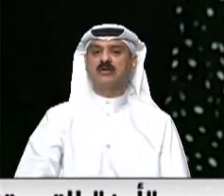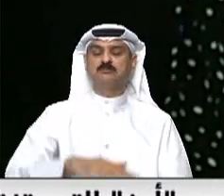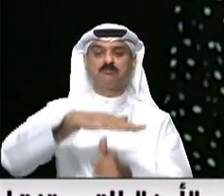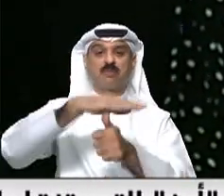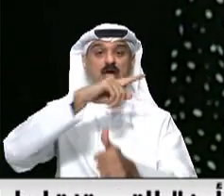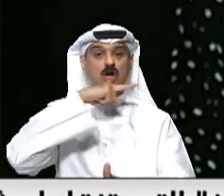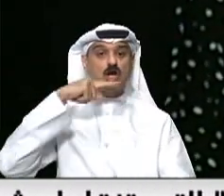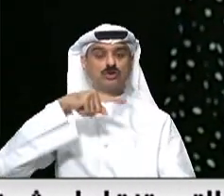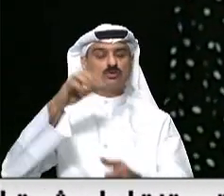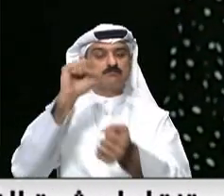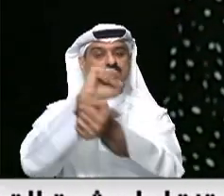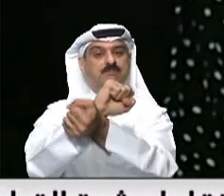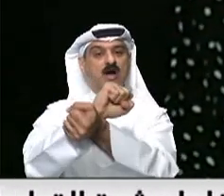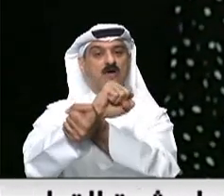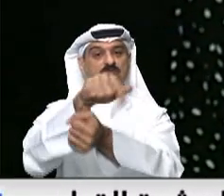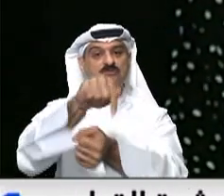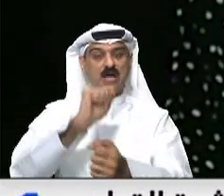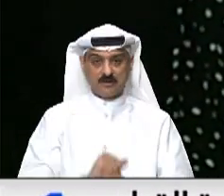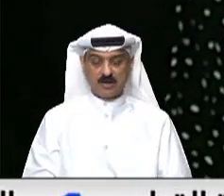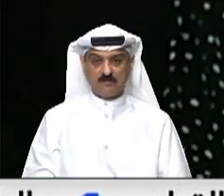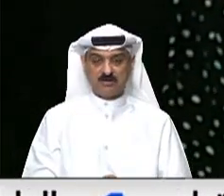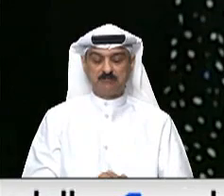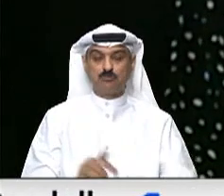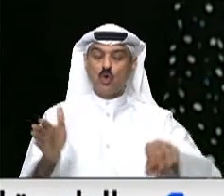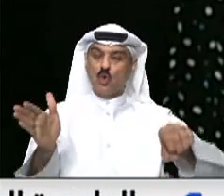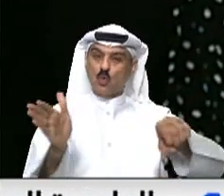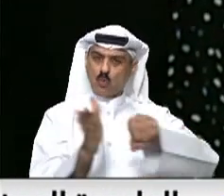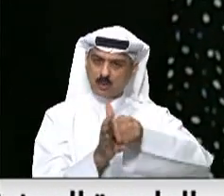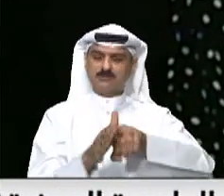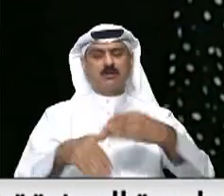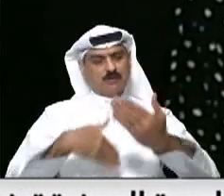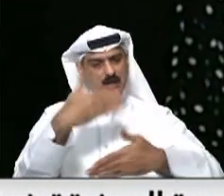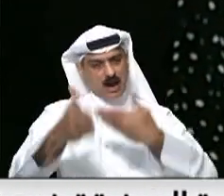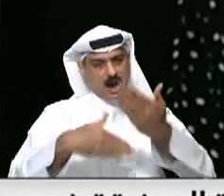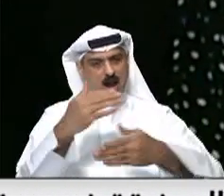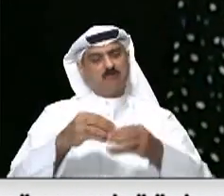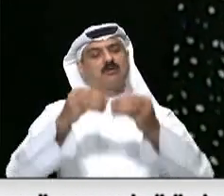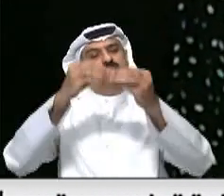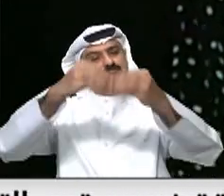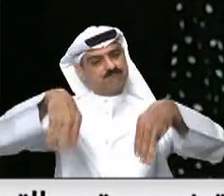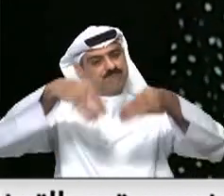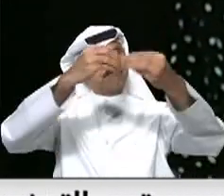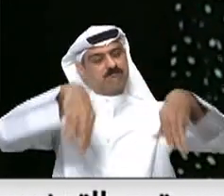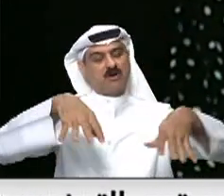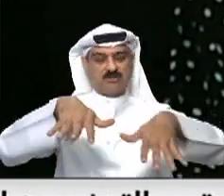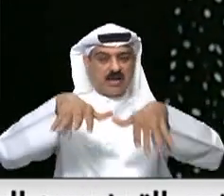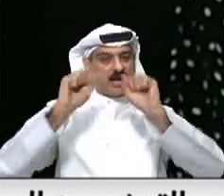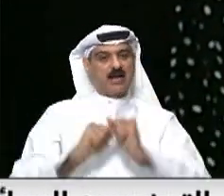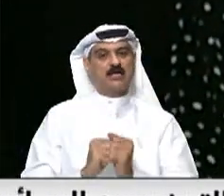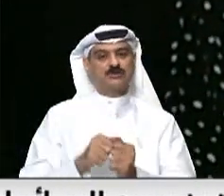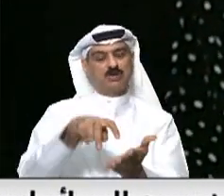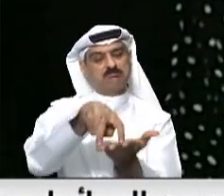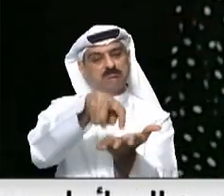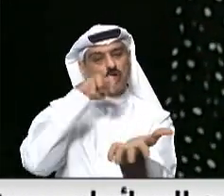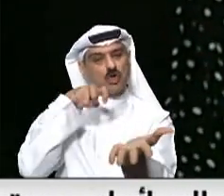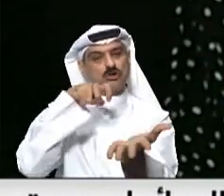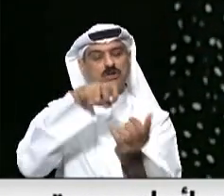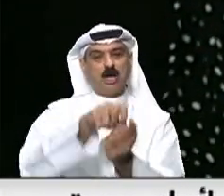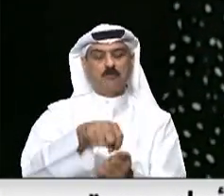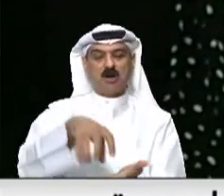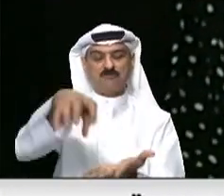اعتبرته روسيا طبعا واعتبرته وكالة الأمن الفيدرالية ووزارة الدفاع الروسية بأنه، واتهموه طبعا ومجلس الدوما والمجلس